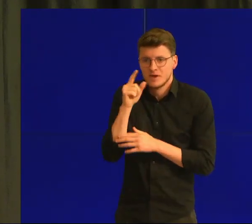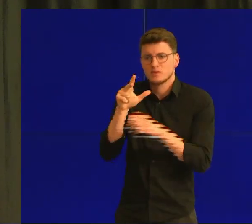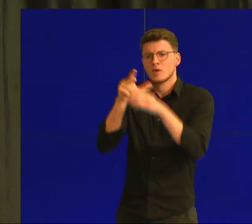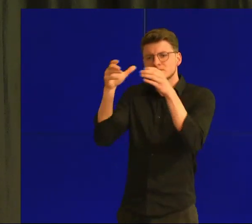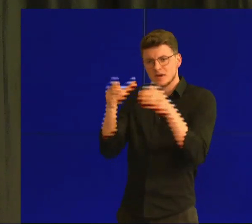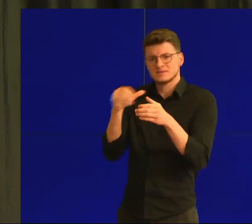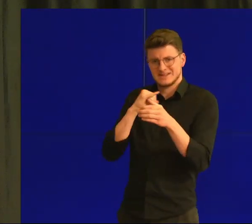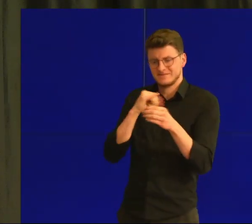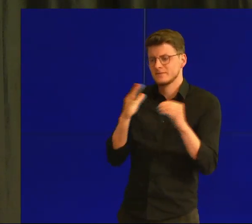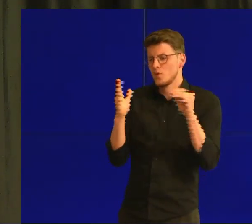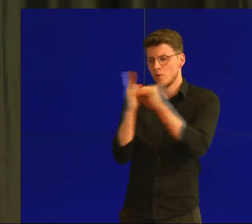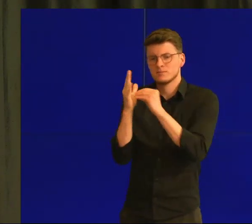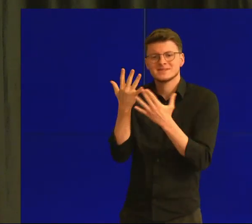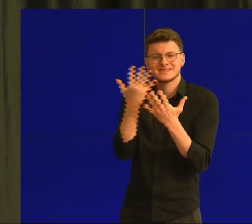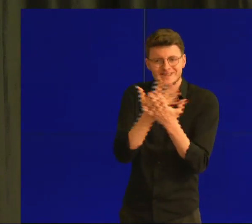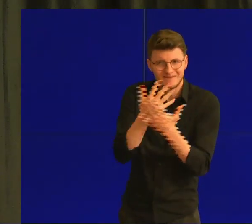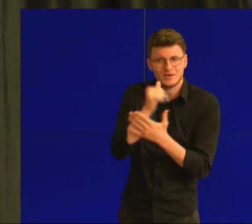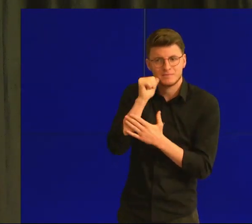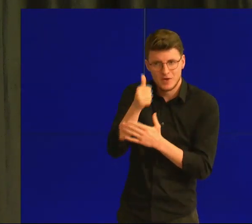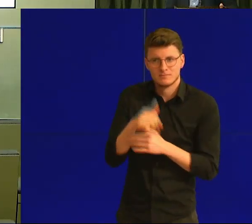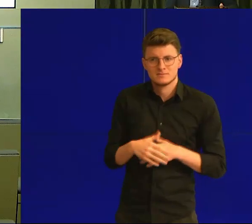inconnu au contraire